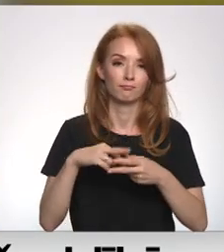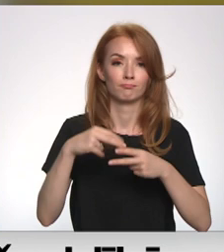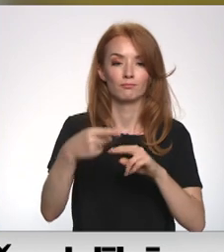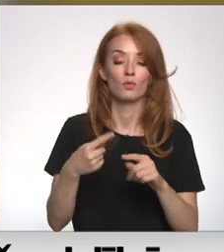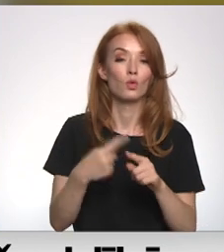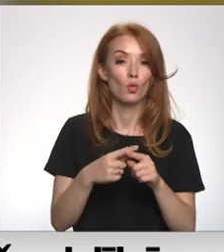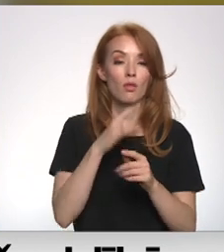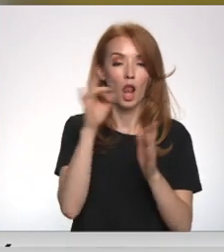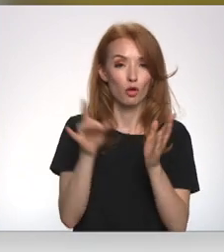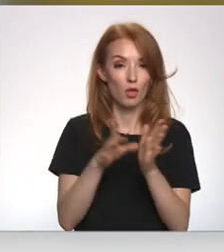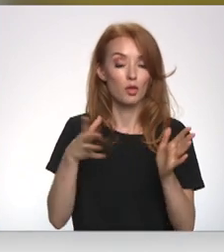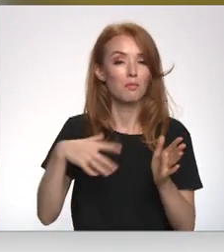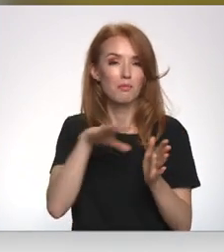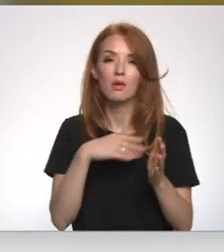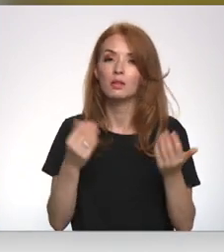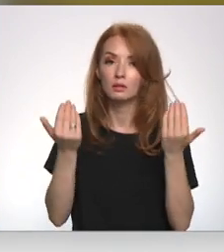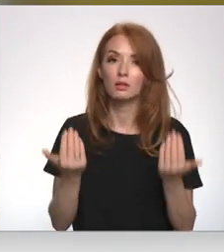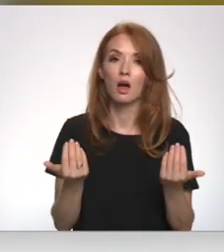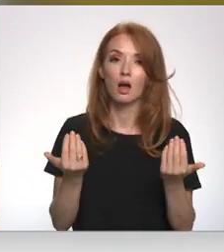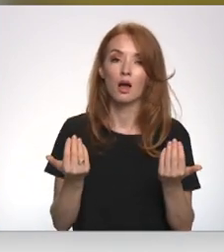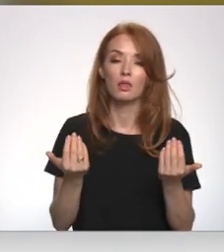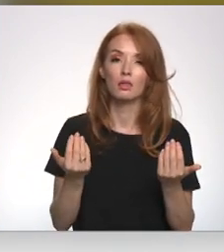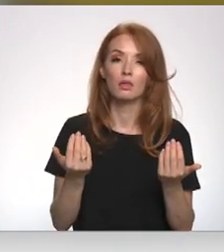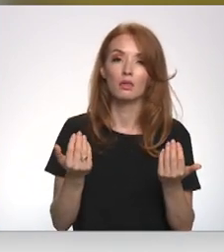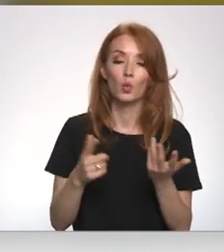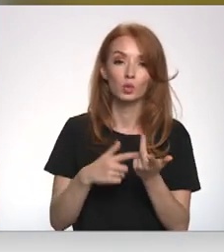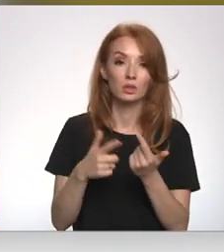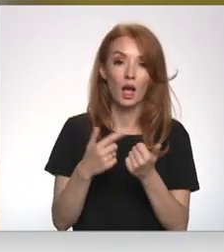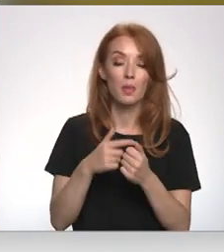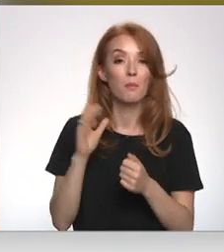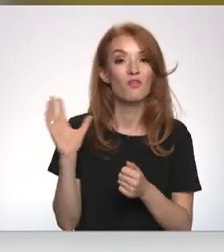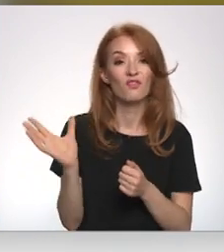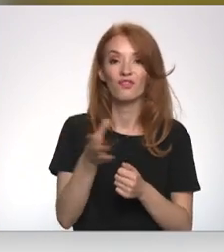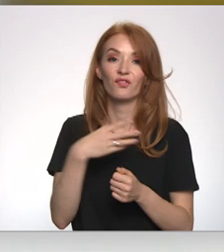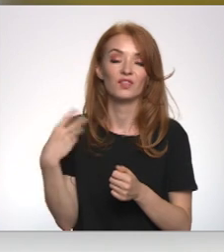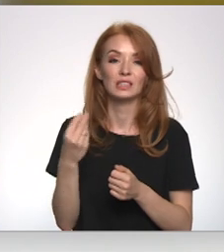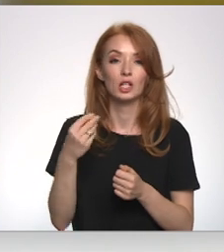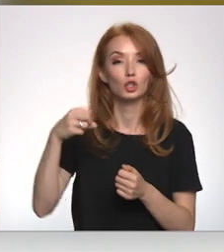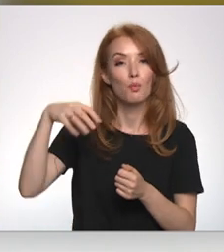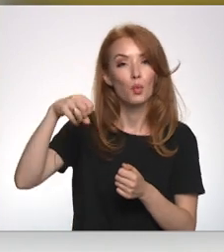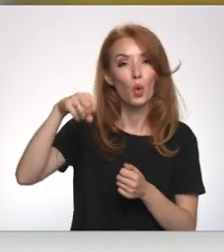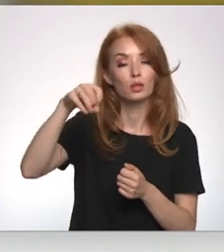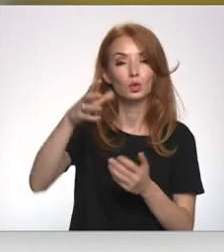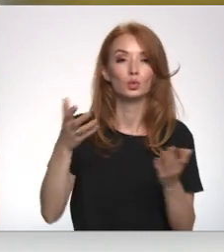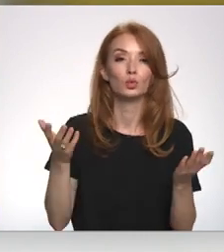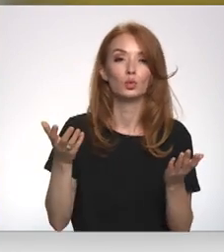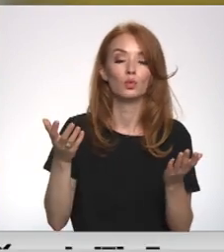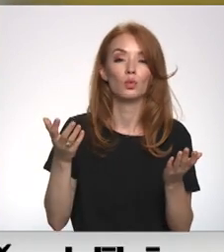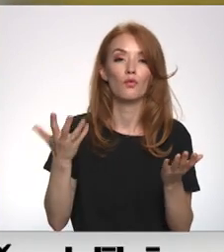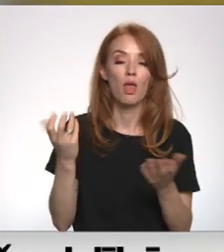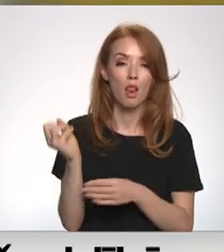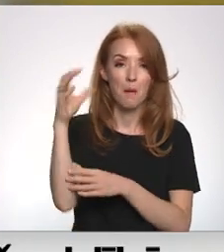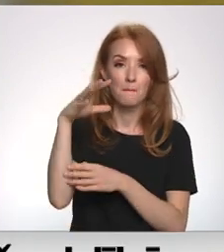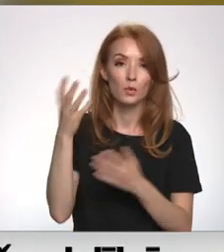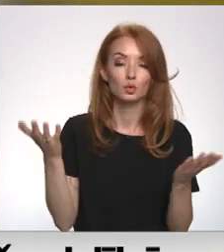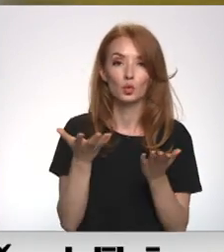uz elektroenerģiju mēs tagad uzskaitam visas spuldzes, kuras neesam, vai gaismekļas, teiksim